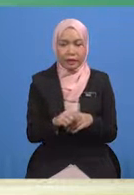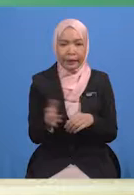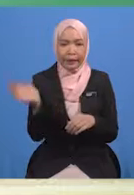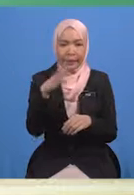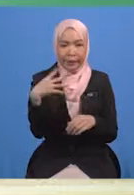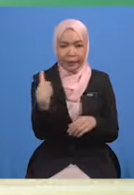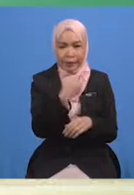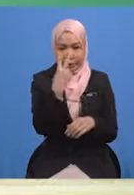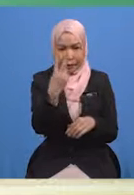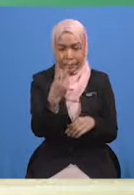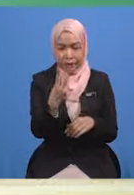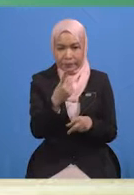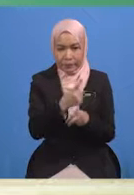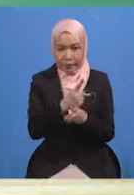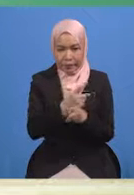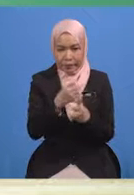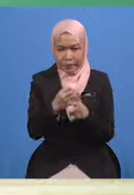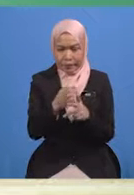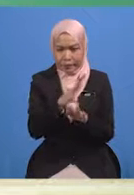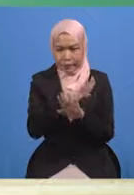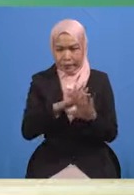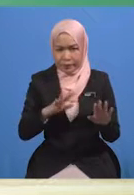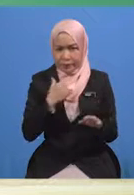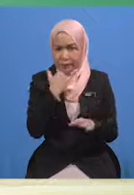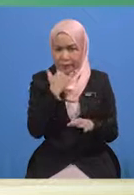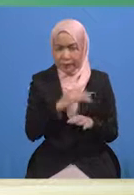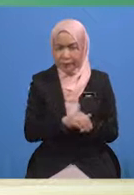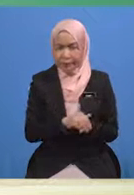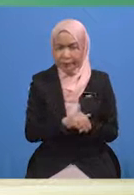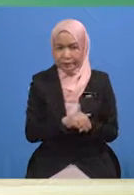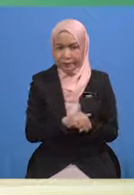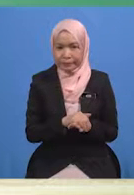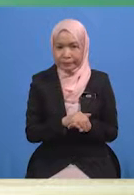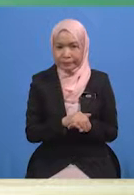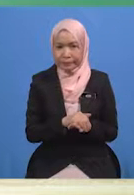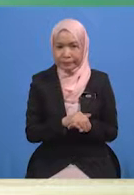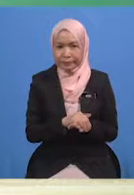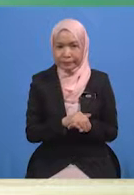Mari kita lihat betul atau tidak jawapan kamu tadi.